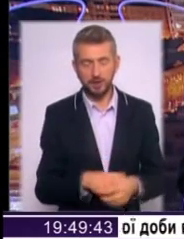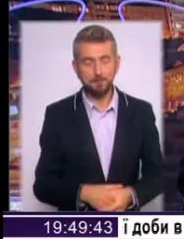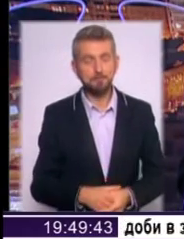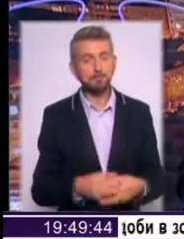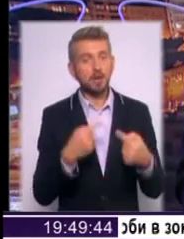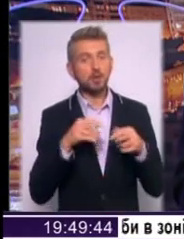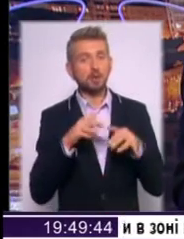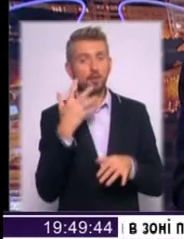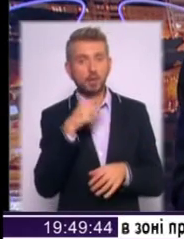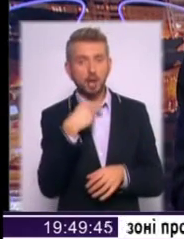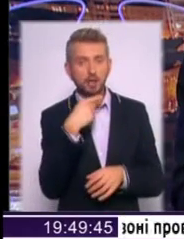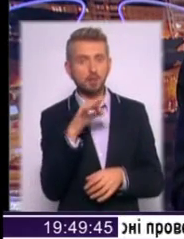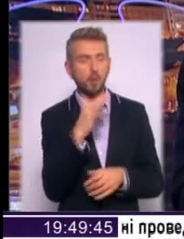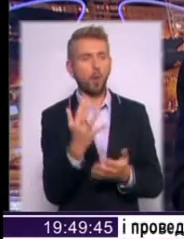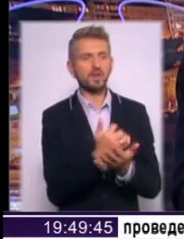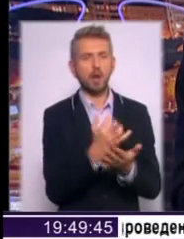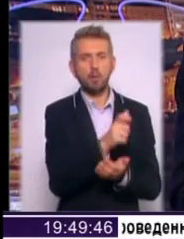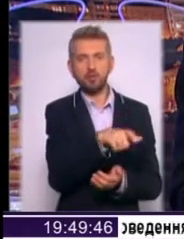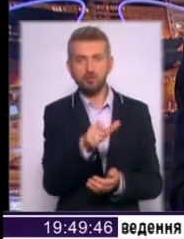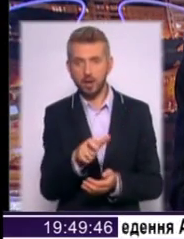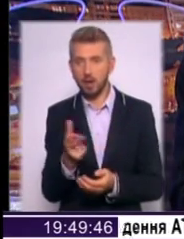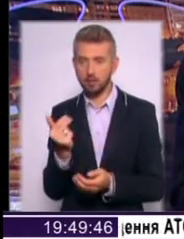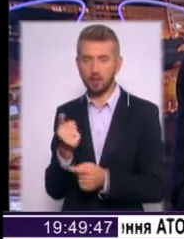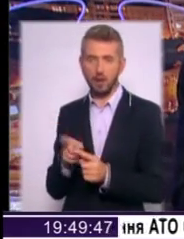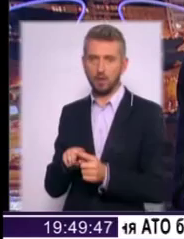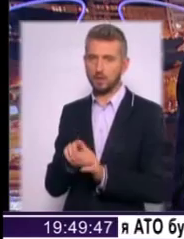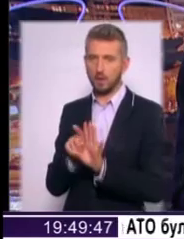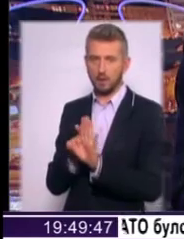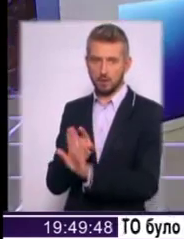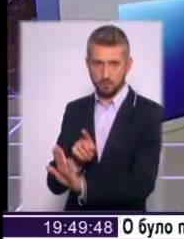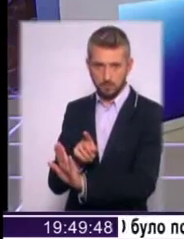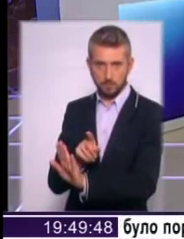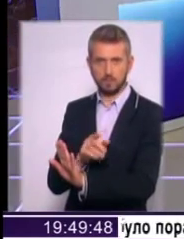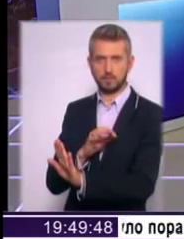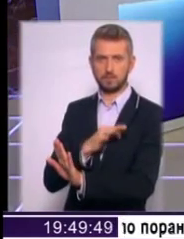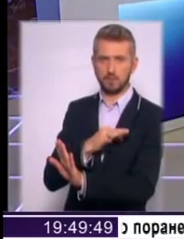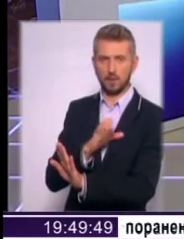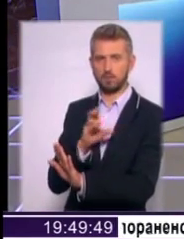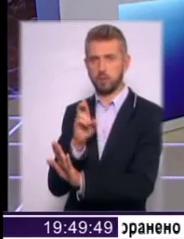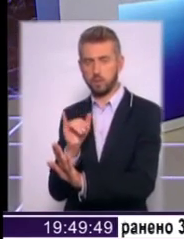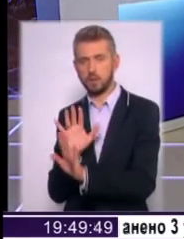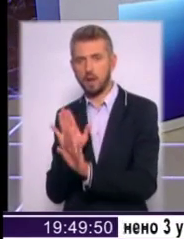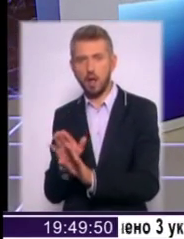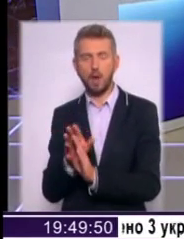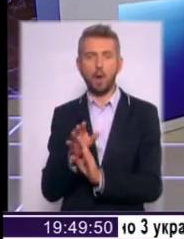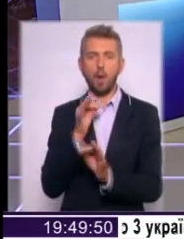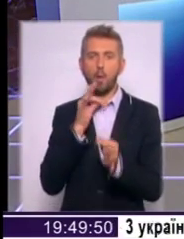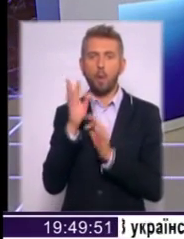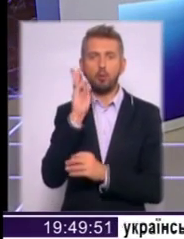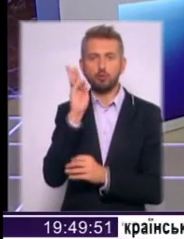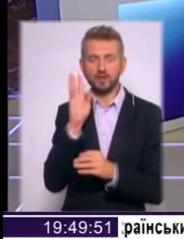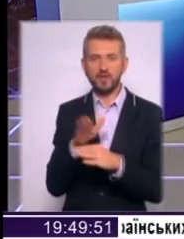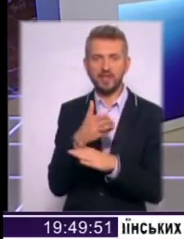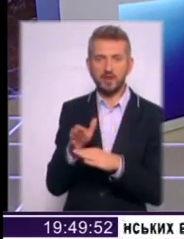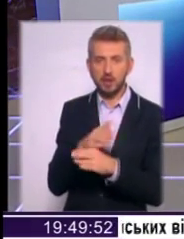ви говорите про заробітчан, правильно, то очевидно... Тому що силовий оцей аспект – це така справа. Консульські відділення, які, очевидно,